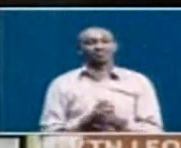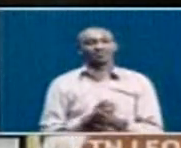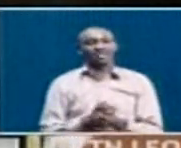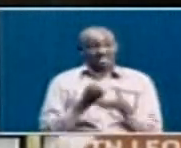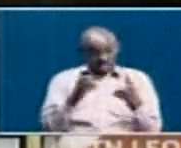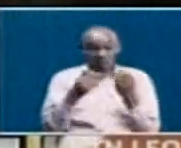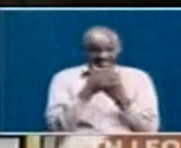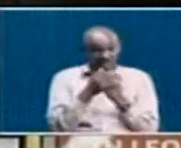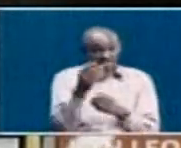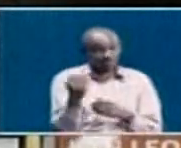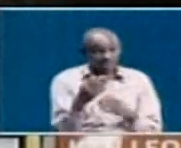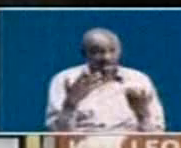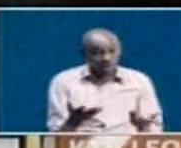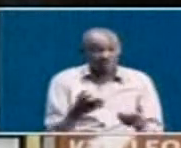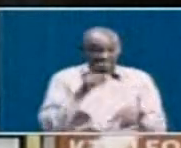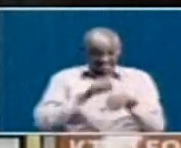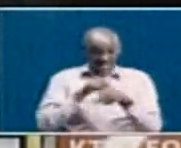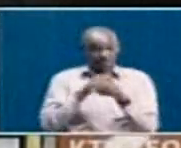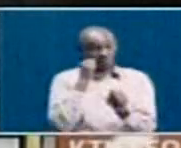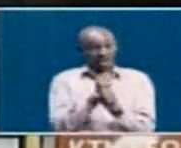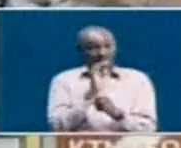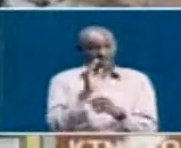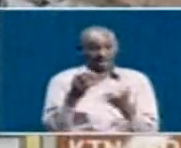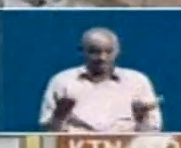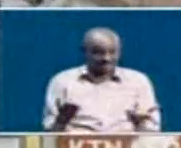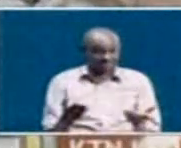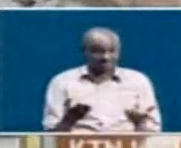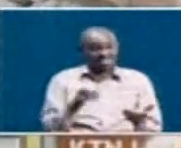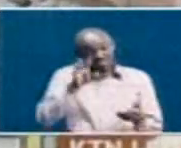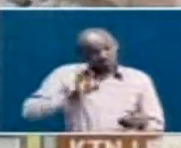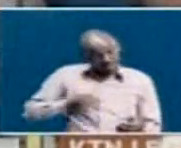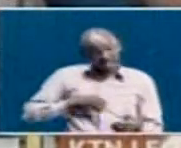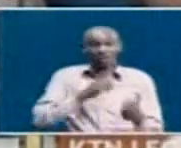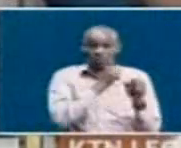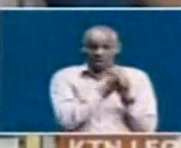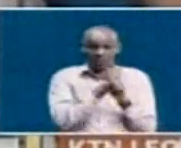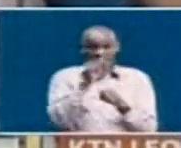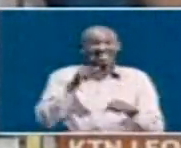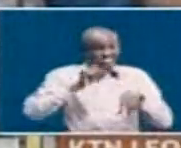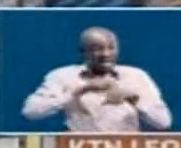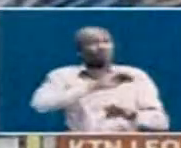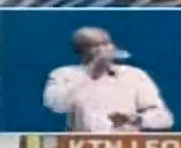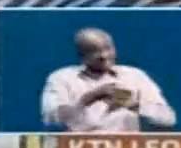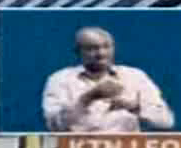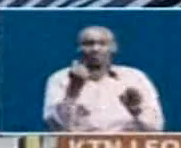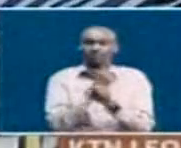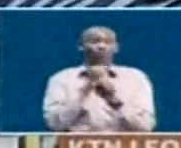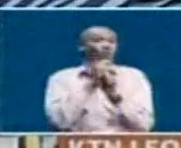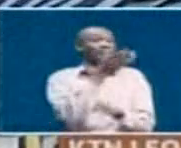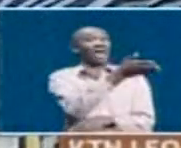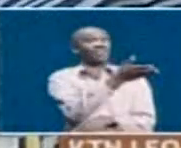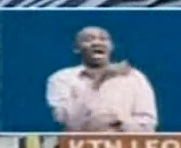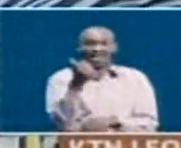Malezi kwa watoto hawa ni baadhi ya kazi rahisi wanazopewa mama hawa, kwa sababu ujauzito hawezi kustahimili kazi ngumu.